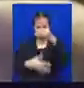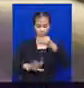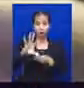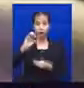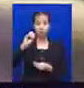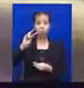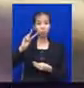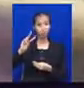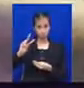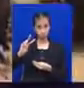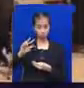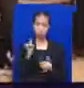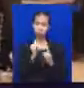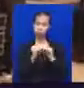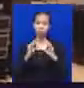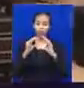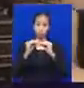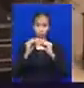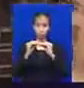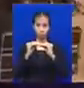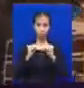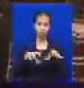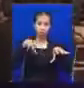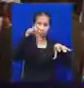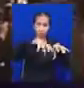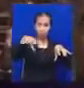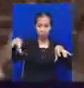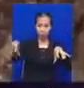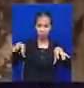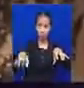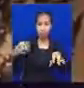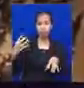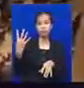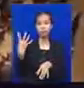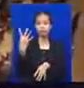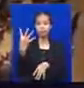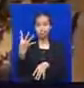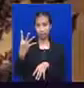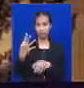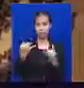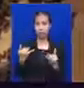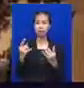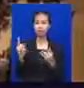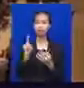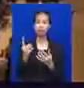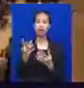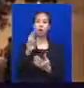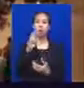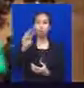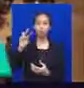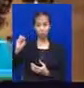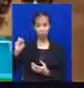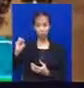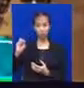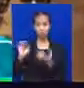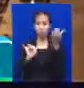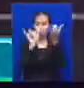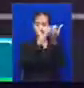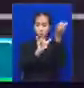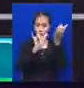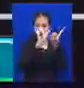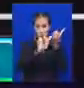ครั้งนี้รวมถึงองค์กรระหว่างประเทศอีก4องค์กรด้วยกันซึ่งก็คือสหประชาชาติสหภาพยุโรปท